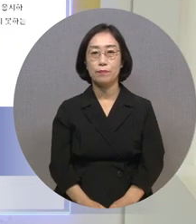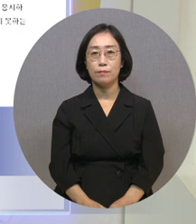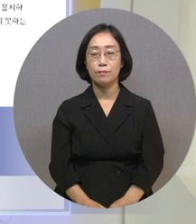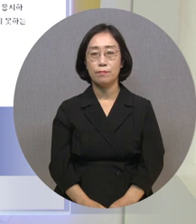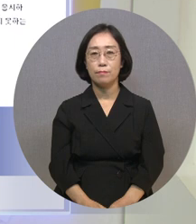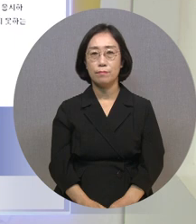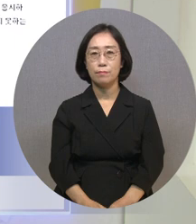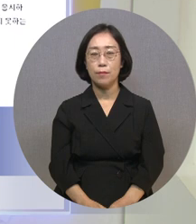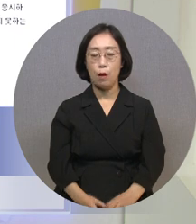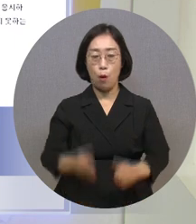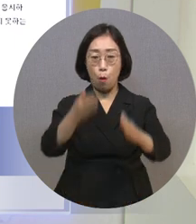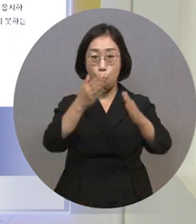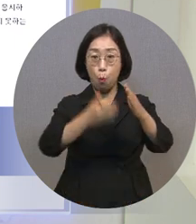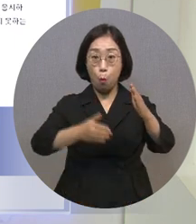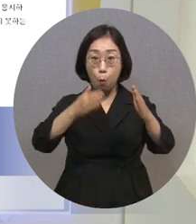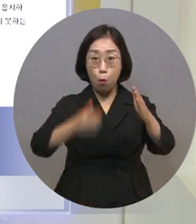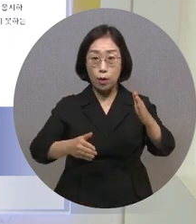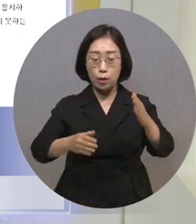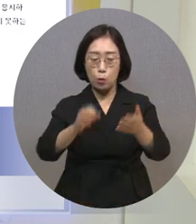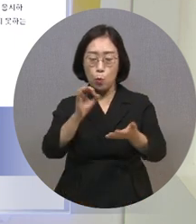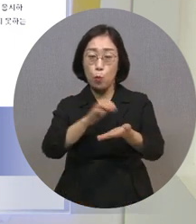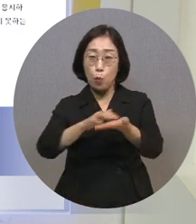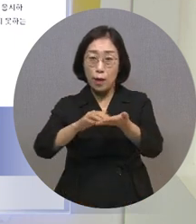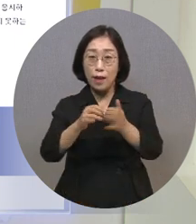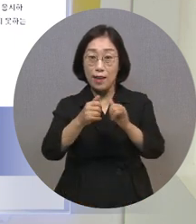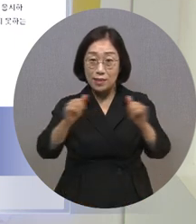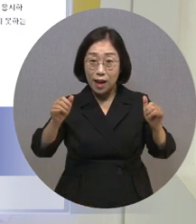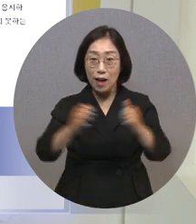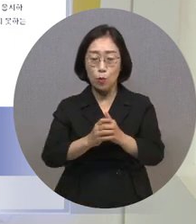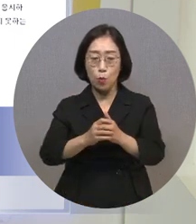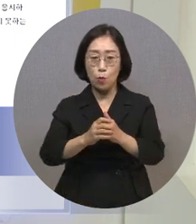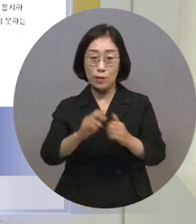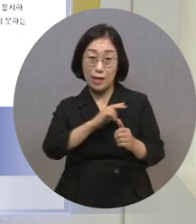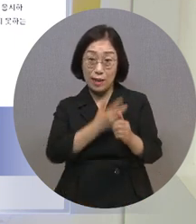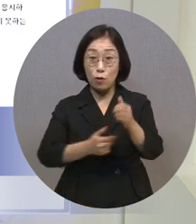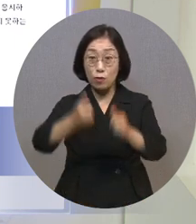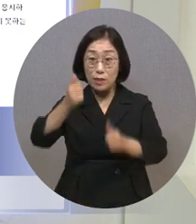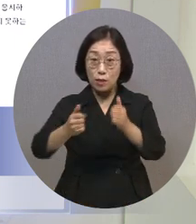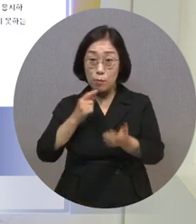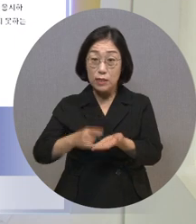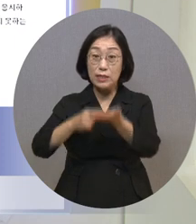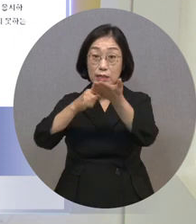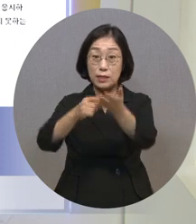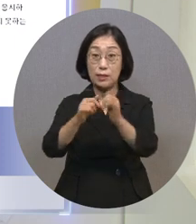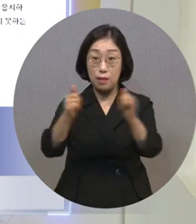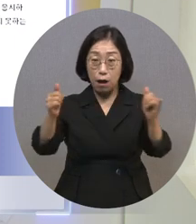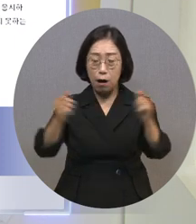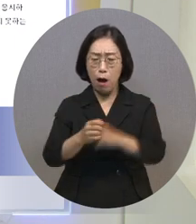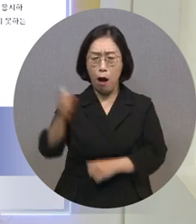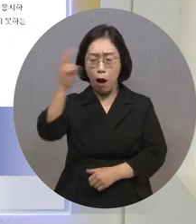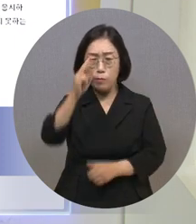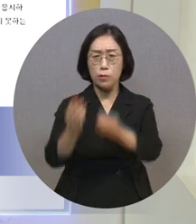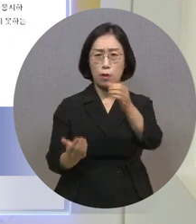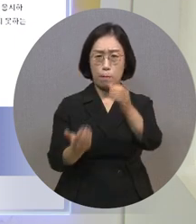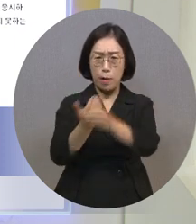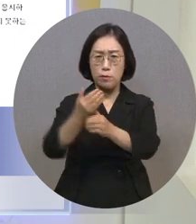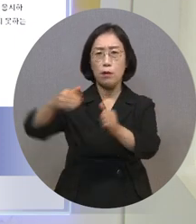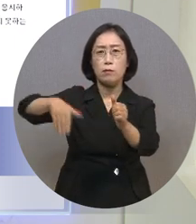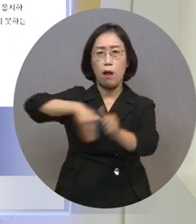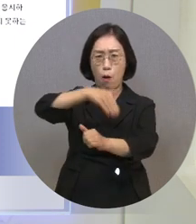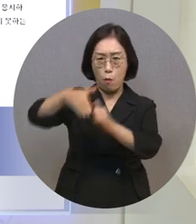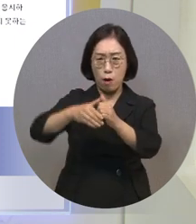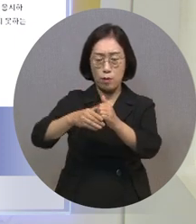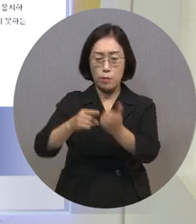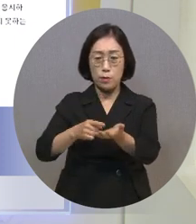앞으로 공인회계사 변리사 등의 국가 자격 시험에 응시하려 사람이이 갑작스러운 사고로 시험에 응시하지